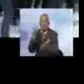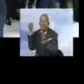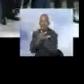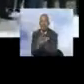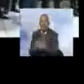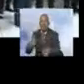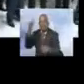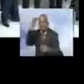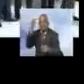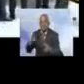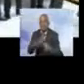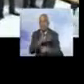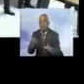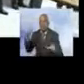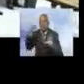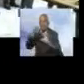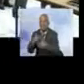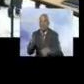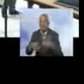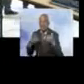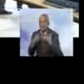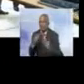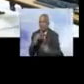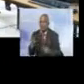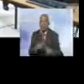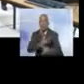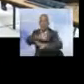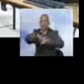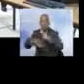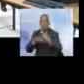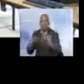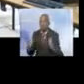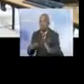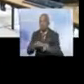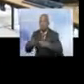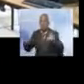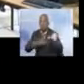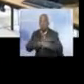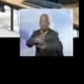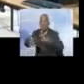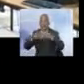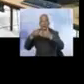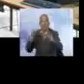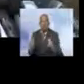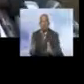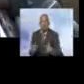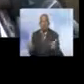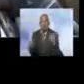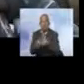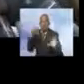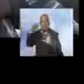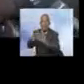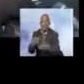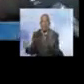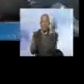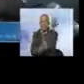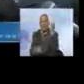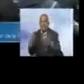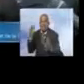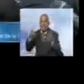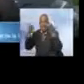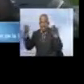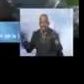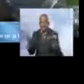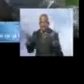ministre d'État Ahmed Bakayoko a indiqué que des dispositions seront prises pour les pétitionnaires à l'intérieur du pays. À Abidjan, dans toutes les